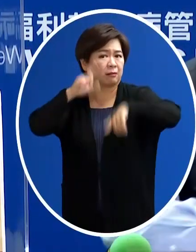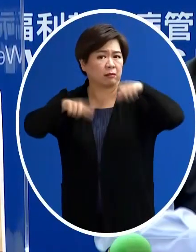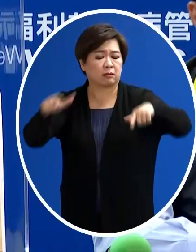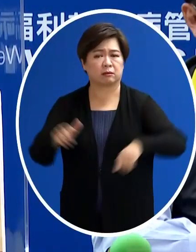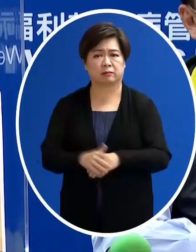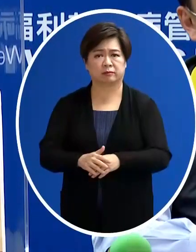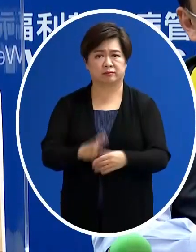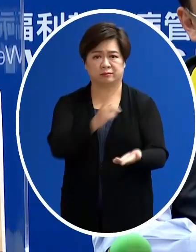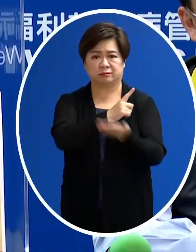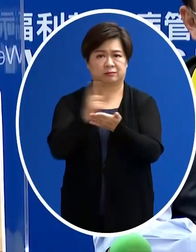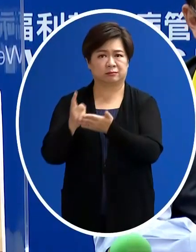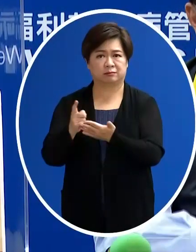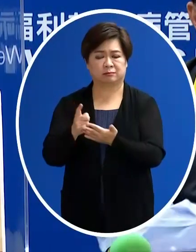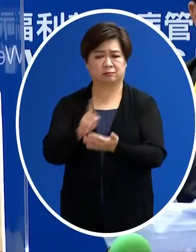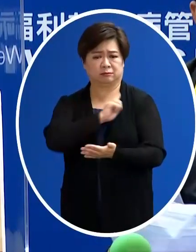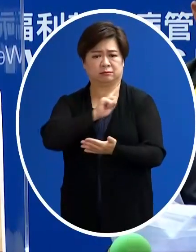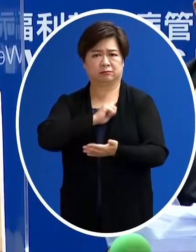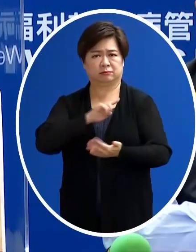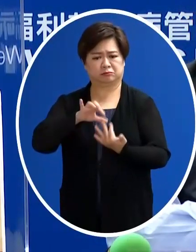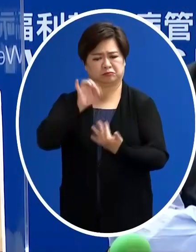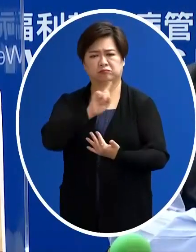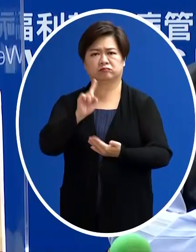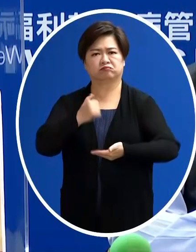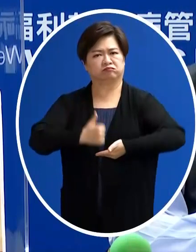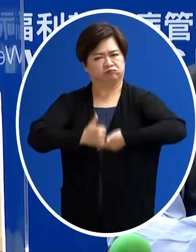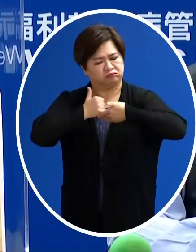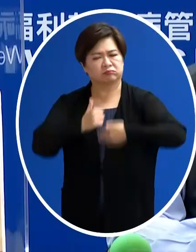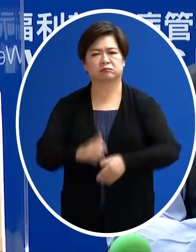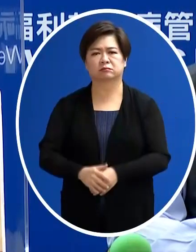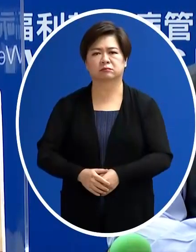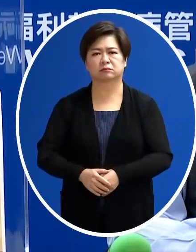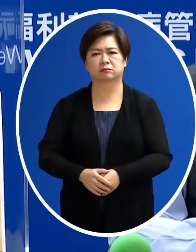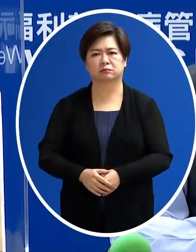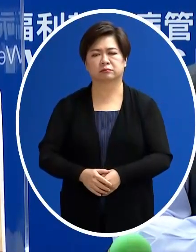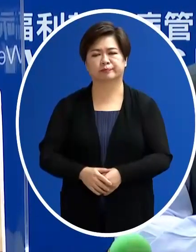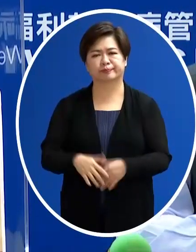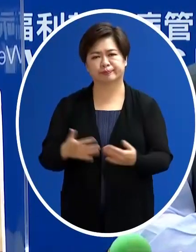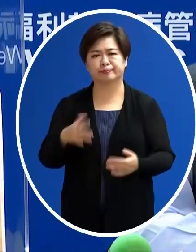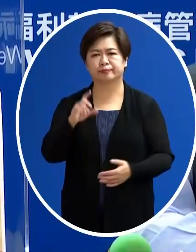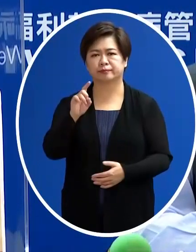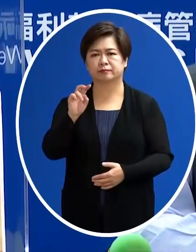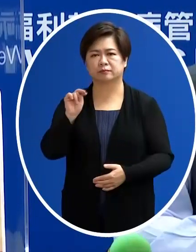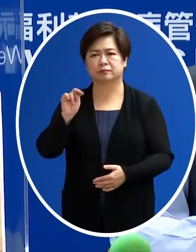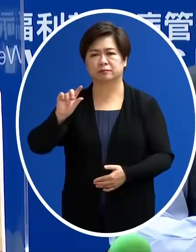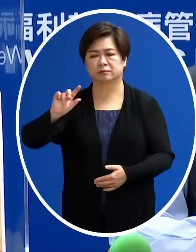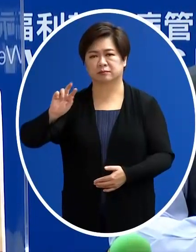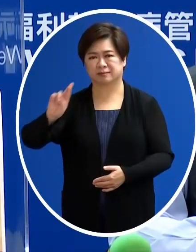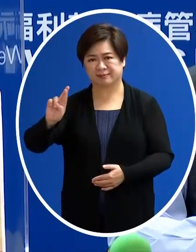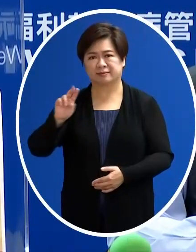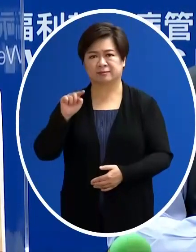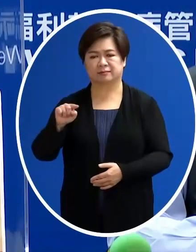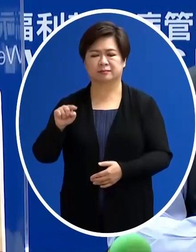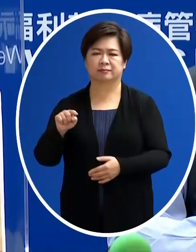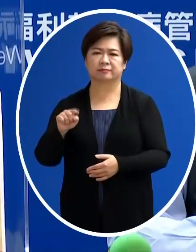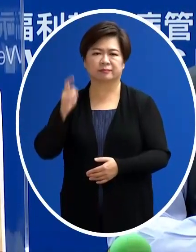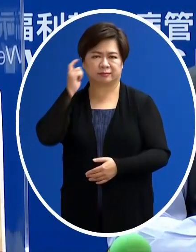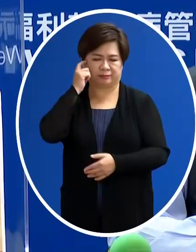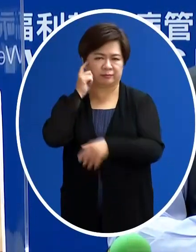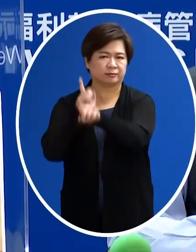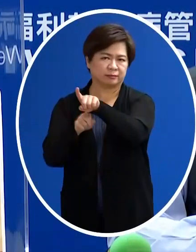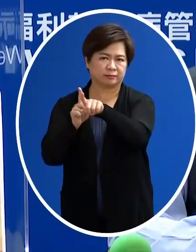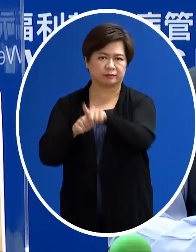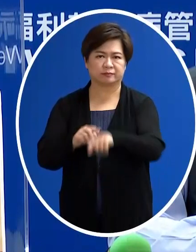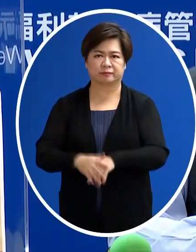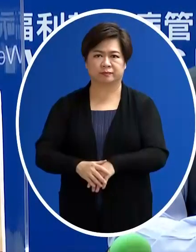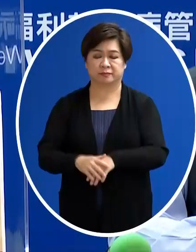一个人的选择都要被尊重。那这是我想这是一个在 DNR 里面的我们的一个看法。那 DNR 在台